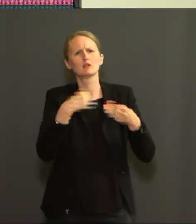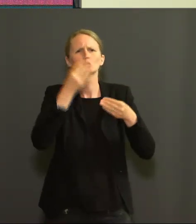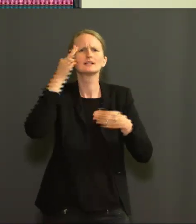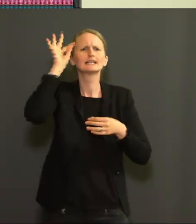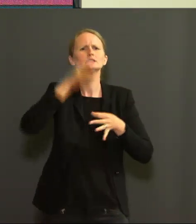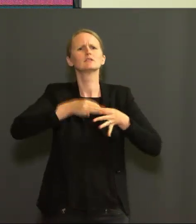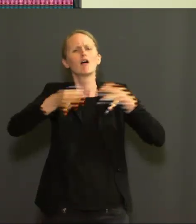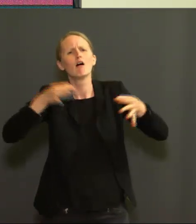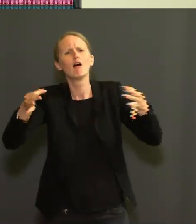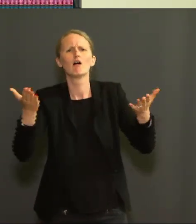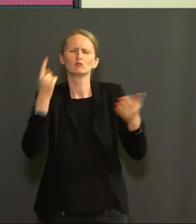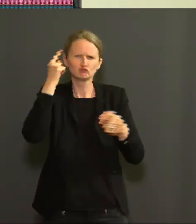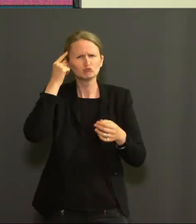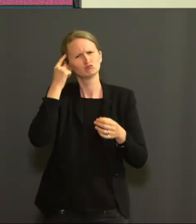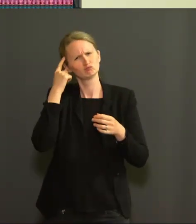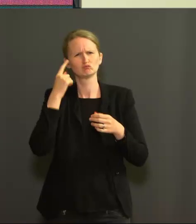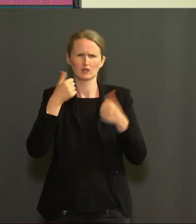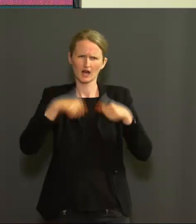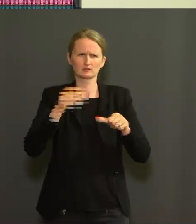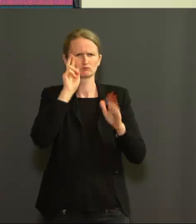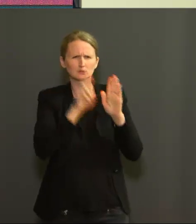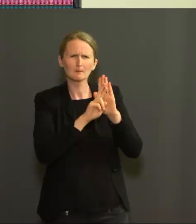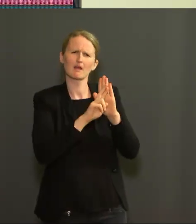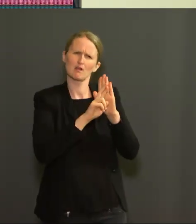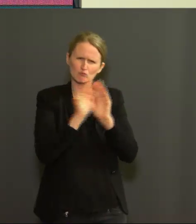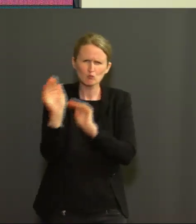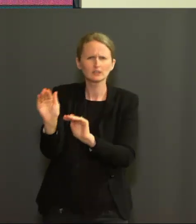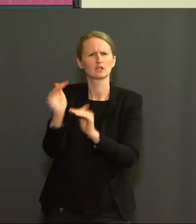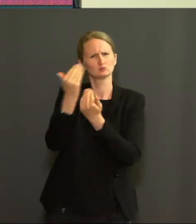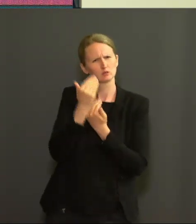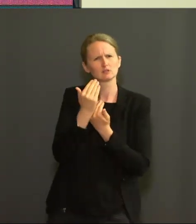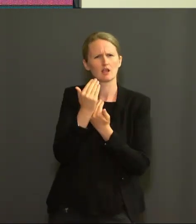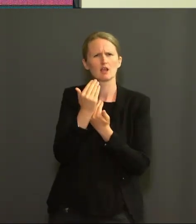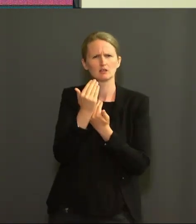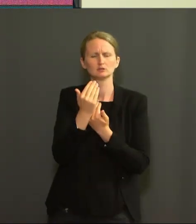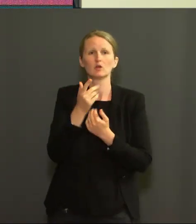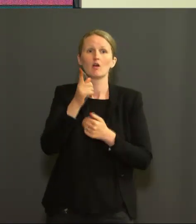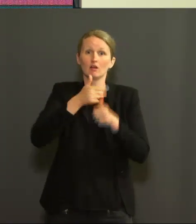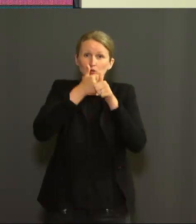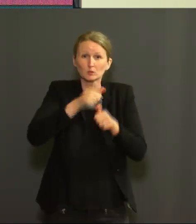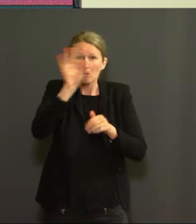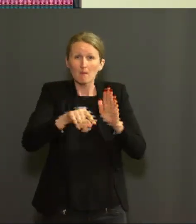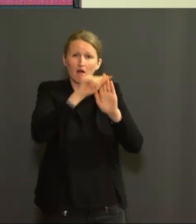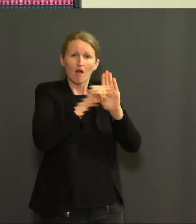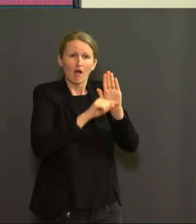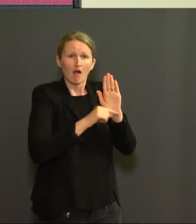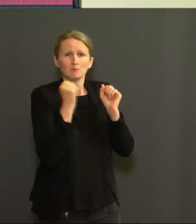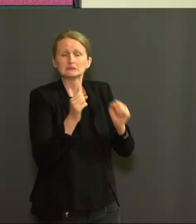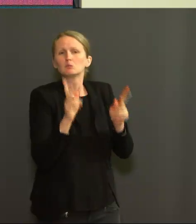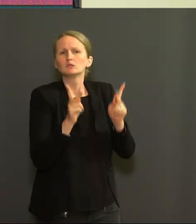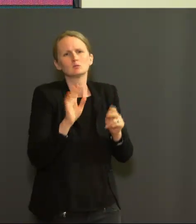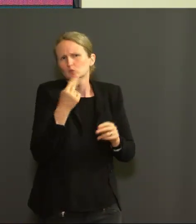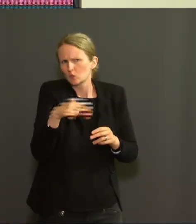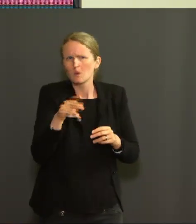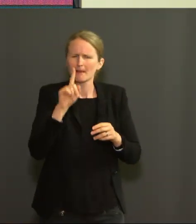les fameuses règles d'or, si pas toutes, en tout cas une partie d'entre elles, dans la distance, dans certaines circonstances, le port du masque